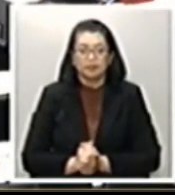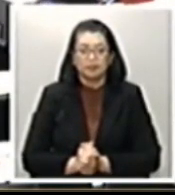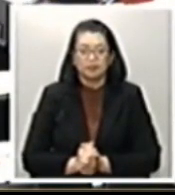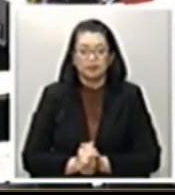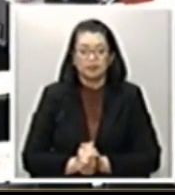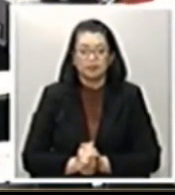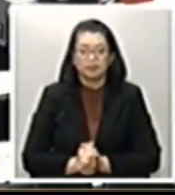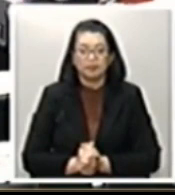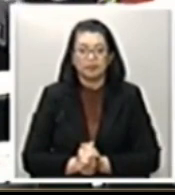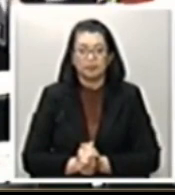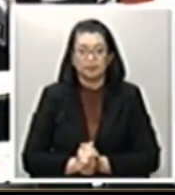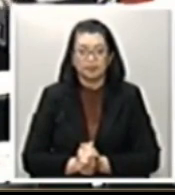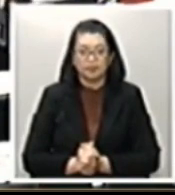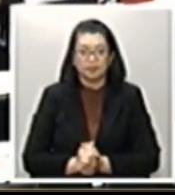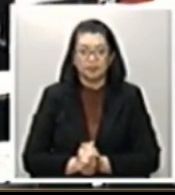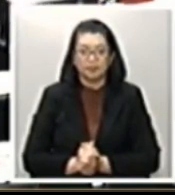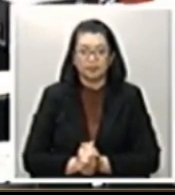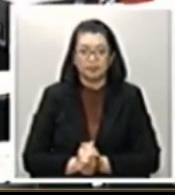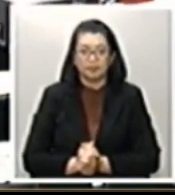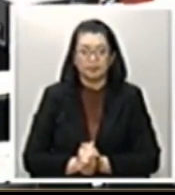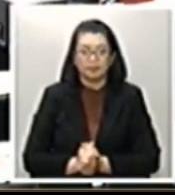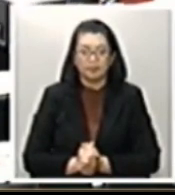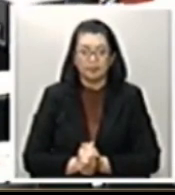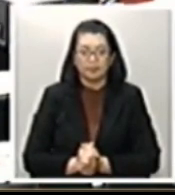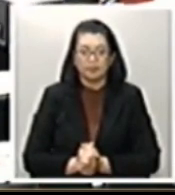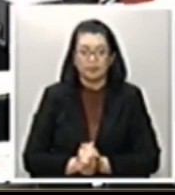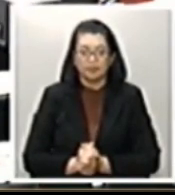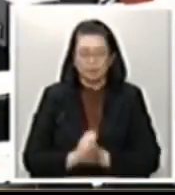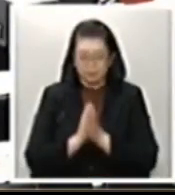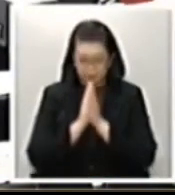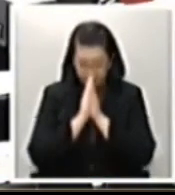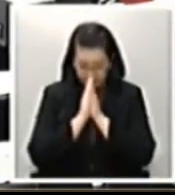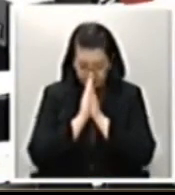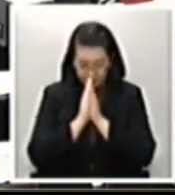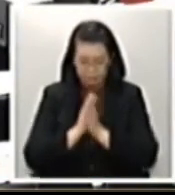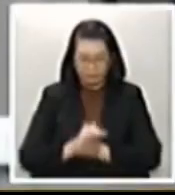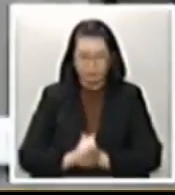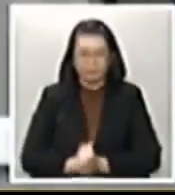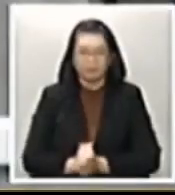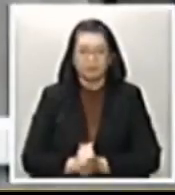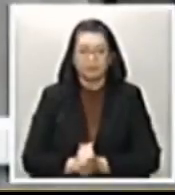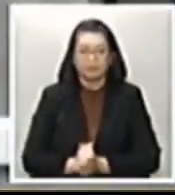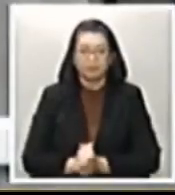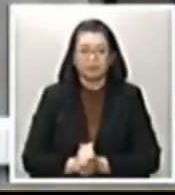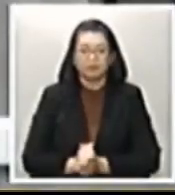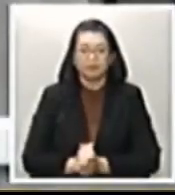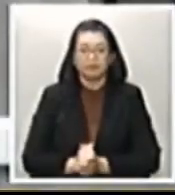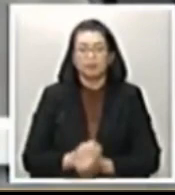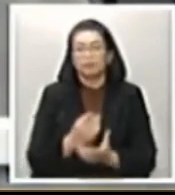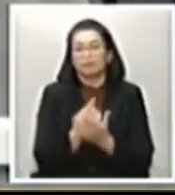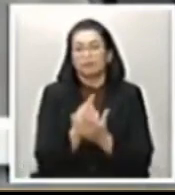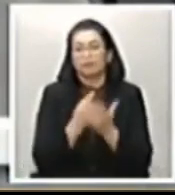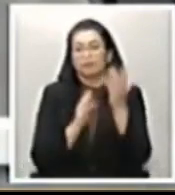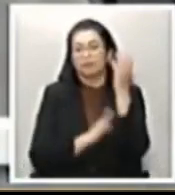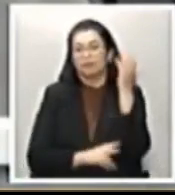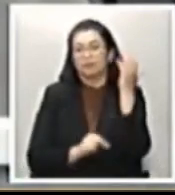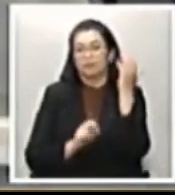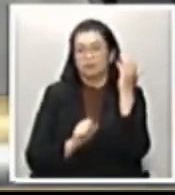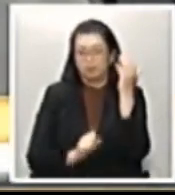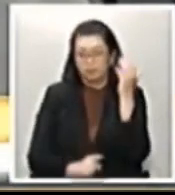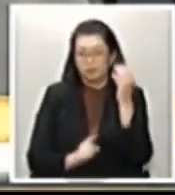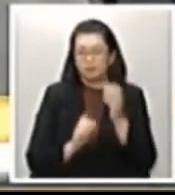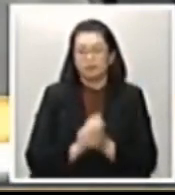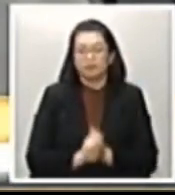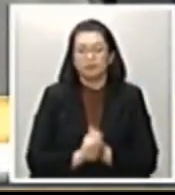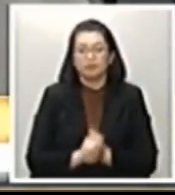กราบเรียนท่านประธานที่เคารพกับผมประกอบรัตนพันธ์สมาชิกสภาผู้แทนราษฎรจังหวัดนครศรีธรรมราชพรรคชาติปัต